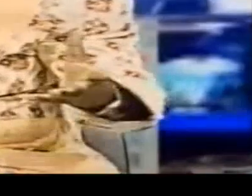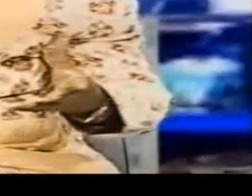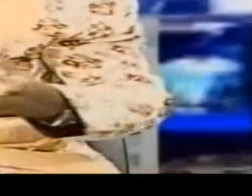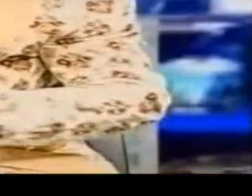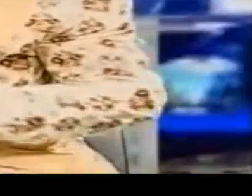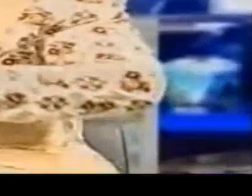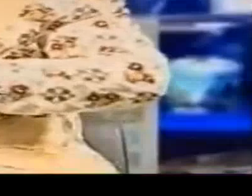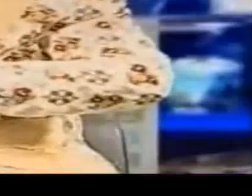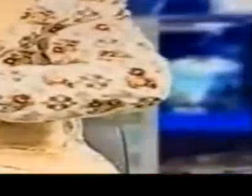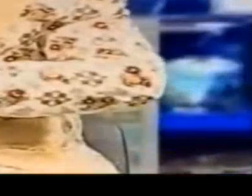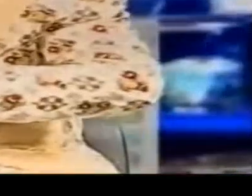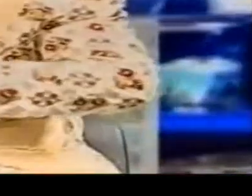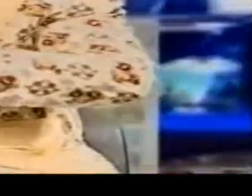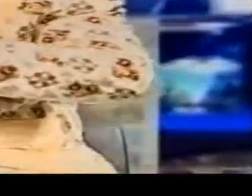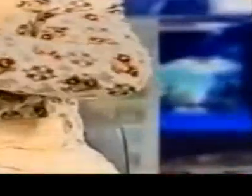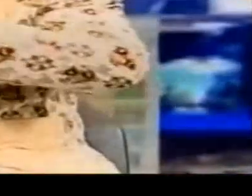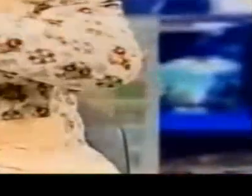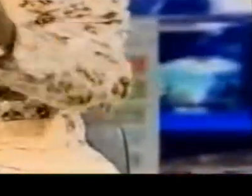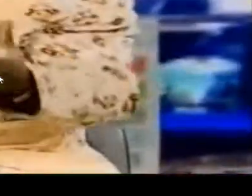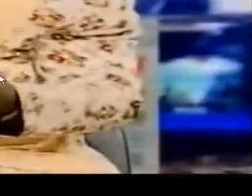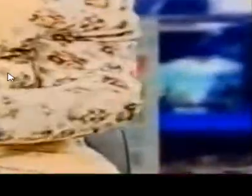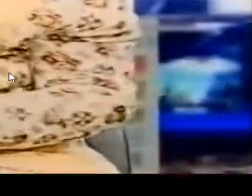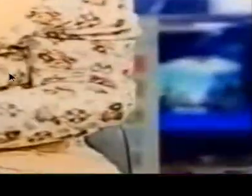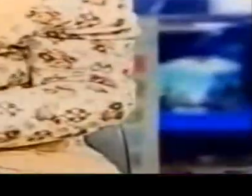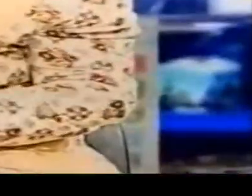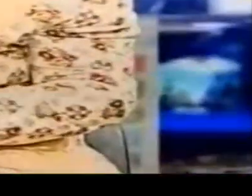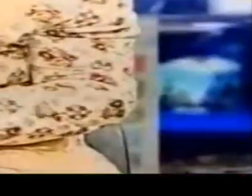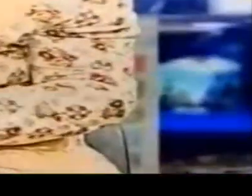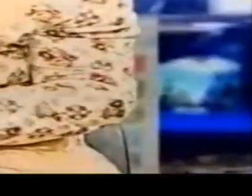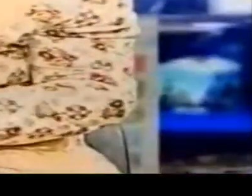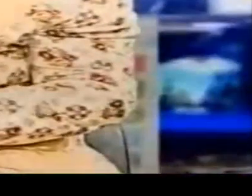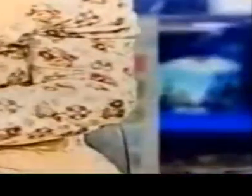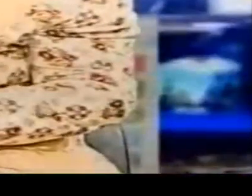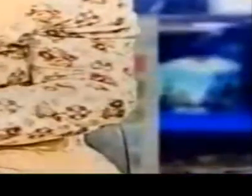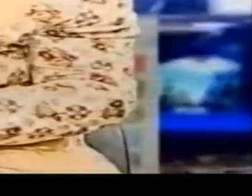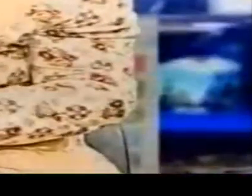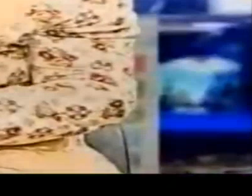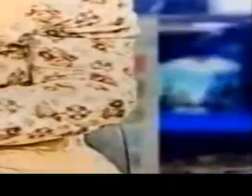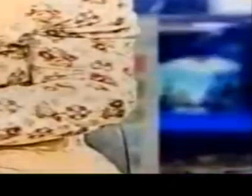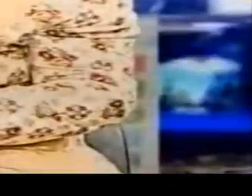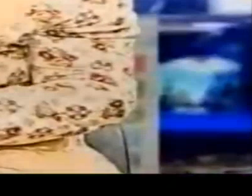Pandémie qui atteint tout le monde entier et les gens.